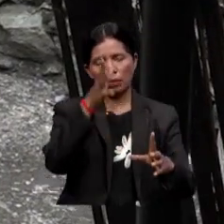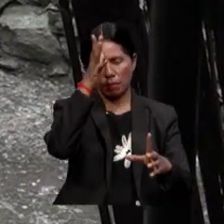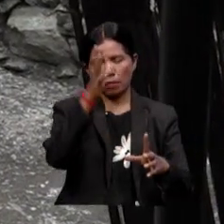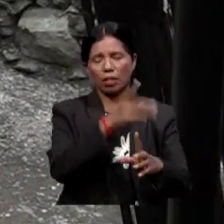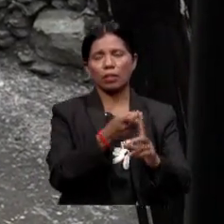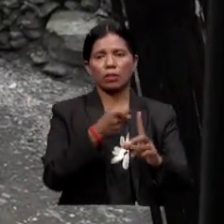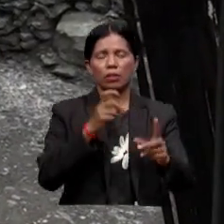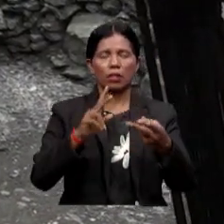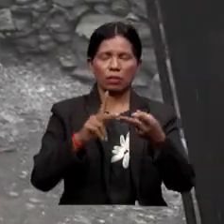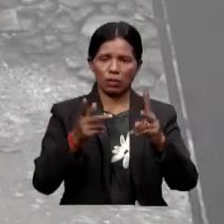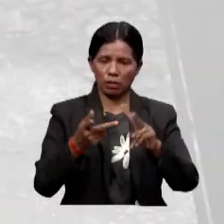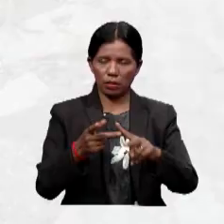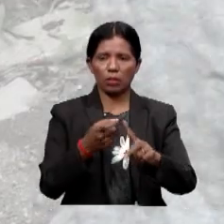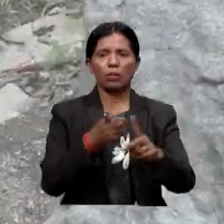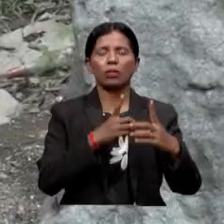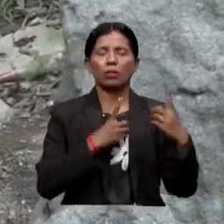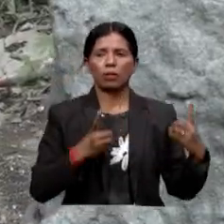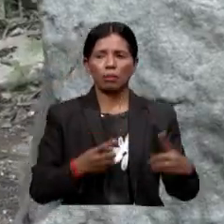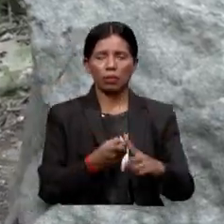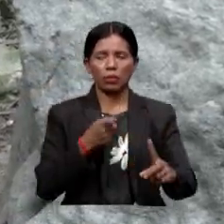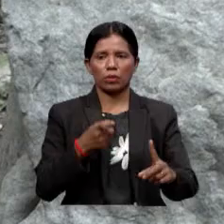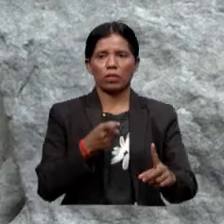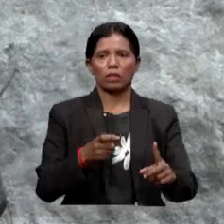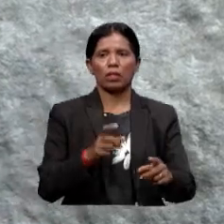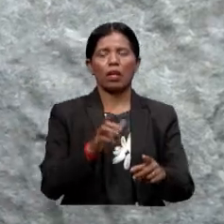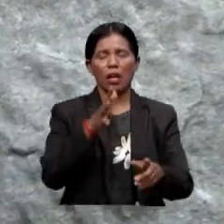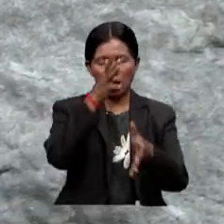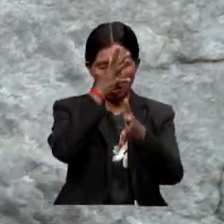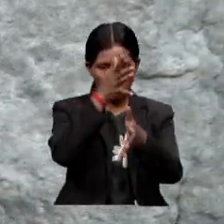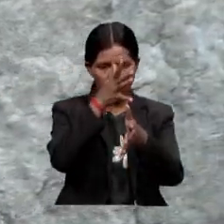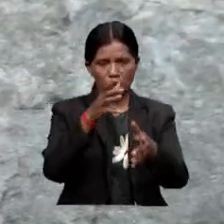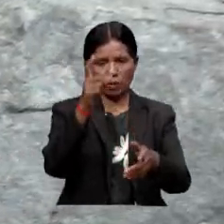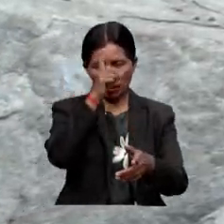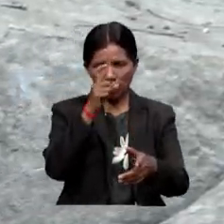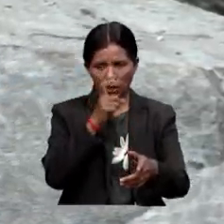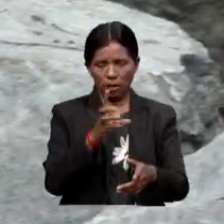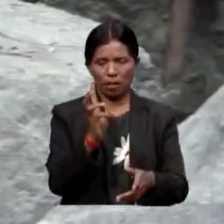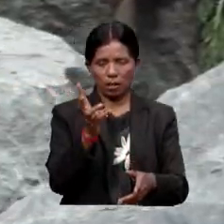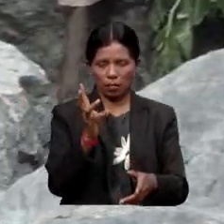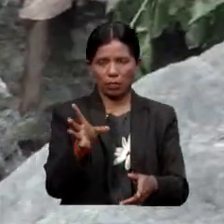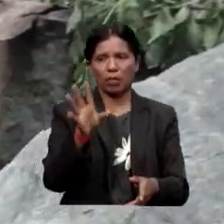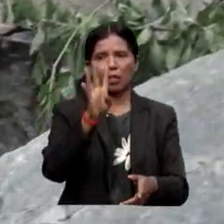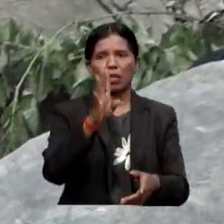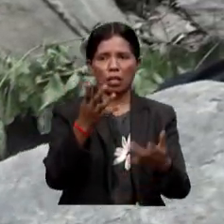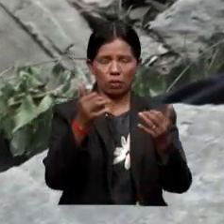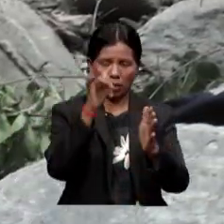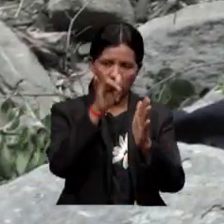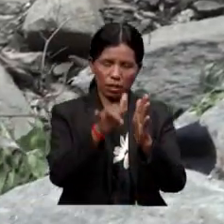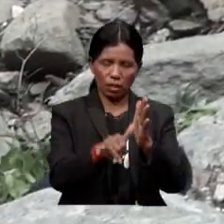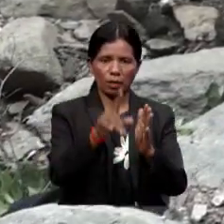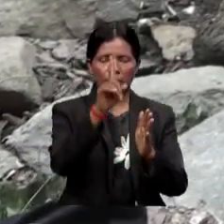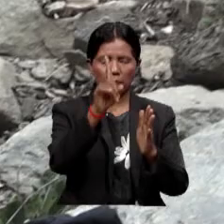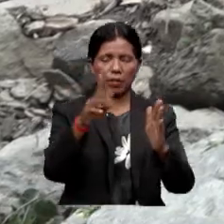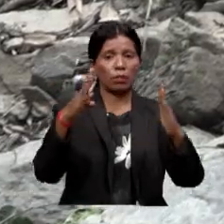no doming husi belun sira. Avo hoi dade ne nulu resing hat, ne be daudau ne hela mesak ihanya